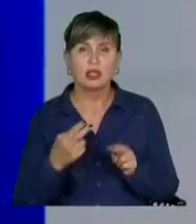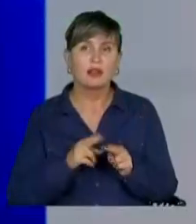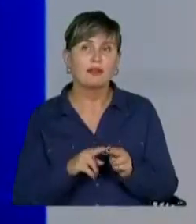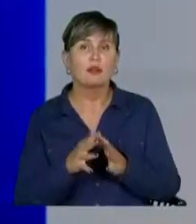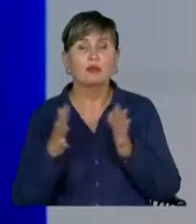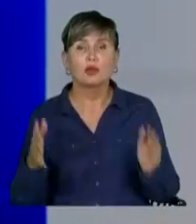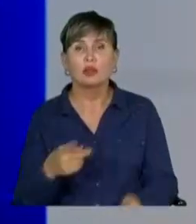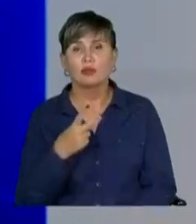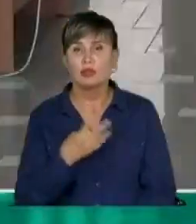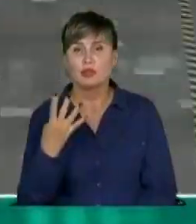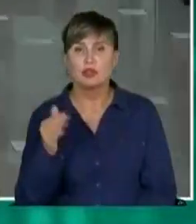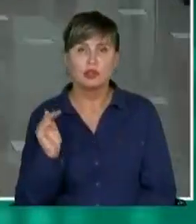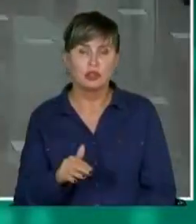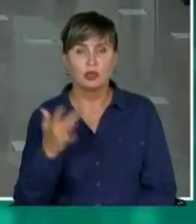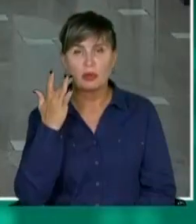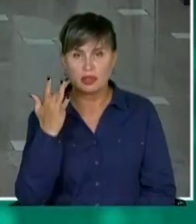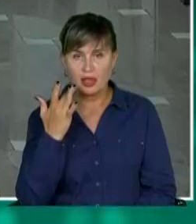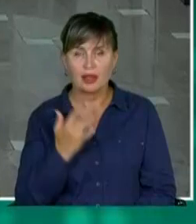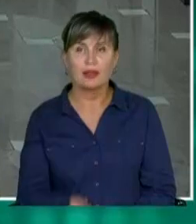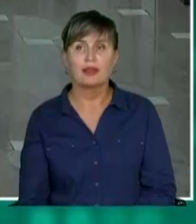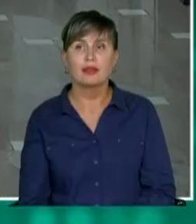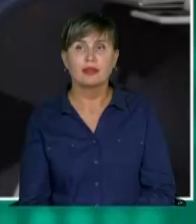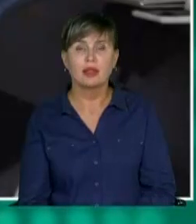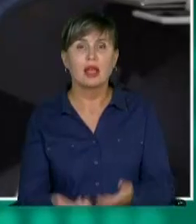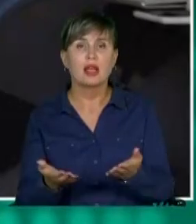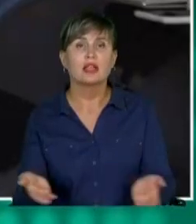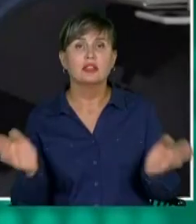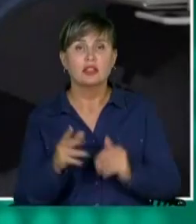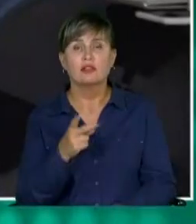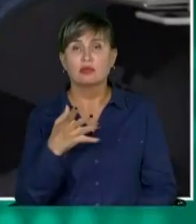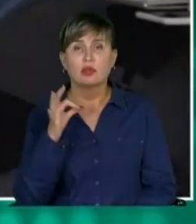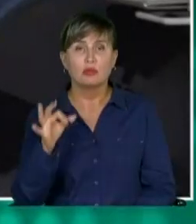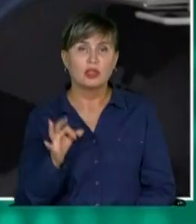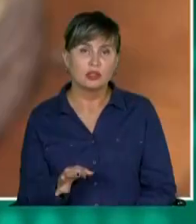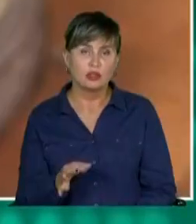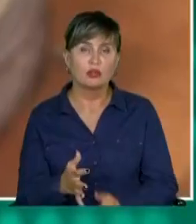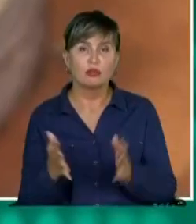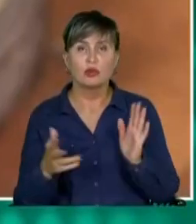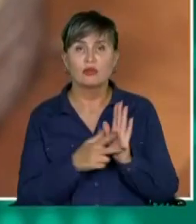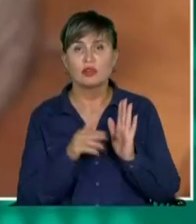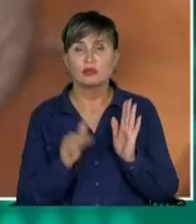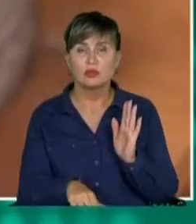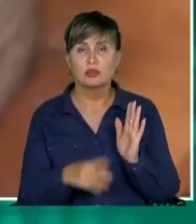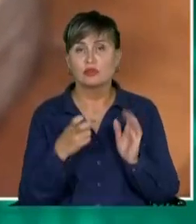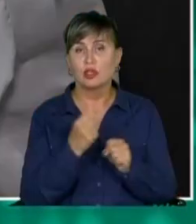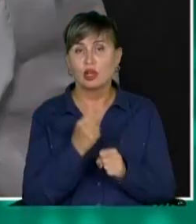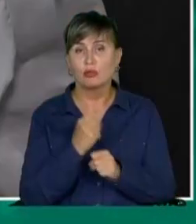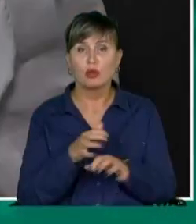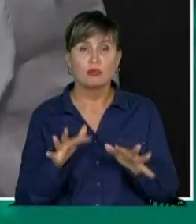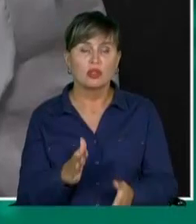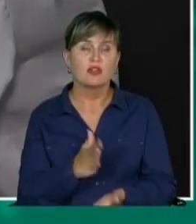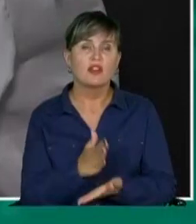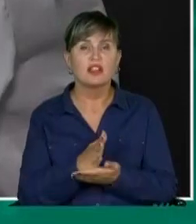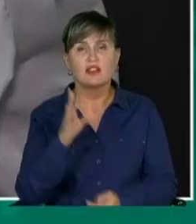более 24 тысяч постоянные. Оставшиеся 25%, более 8200 рабочих мест, являются